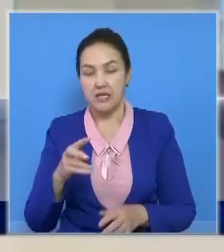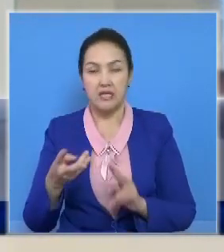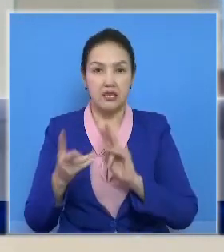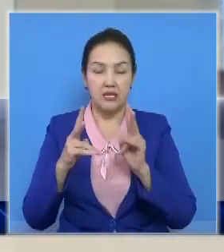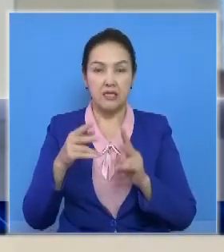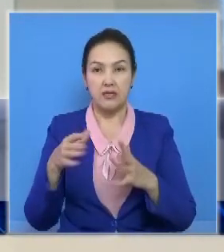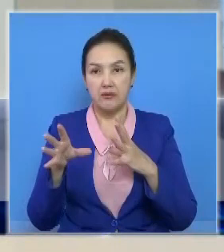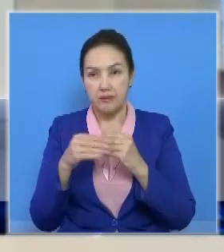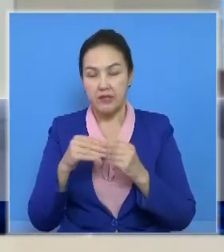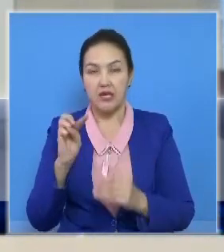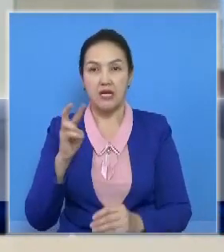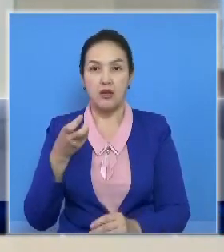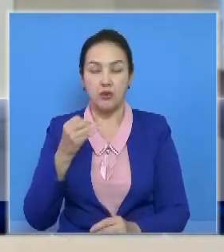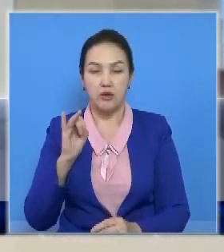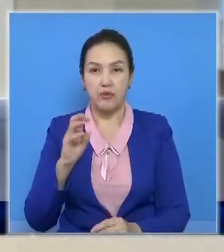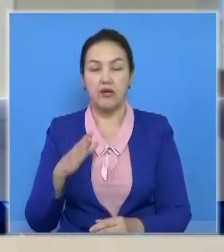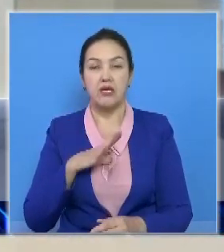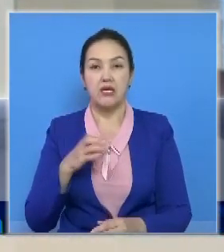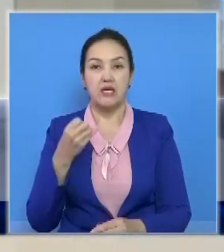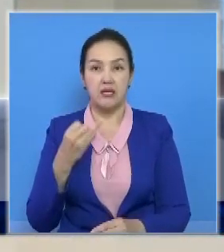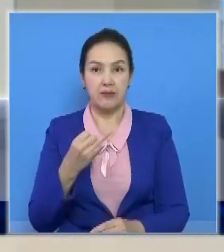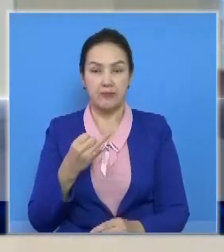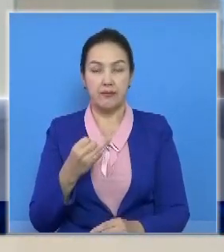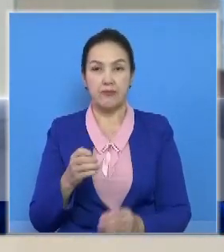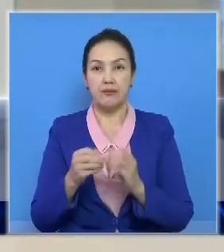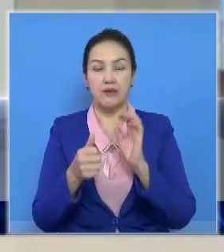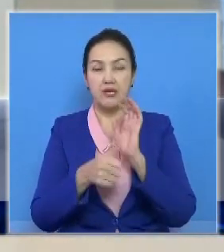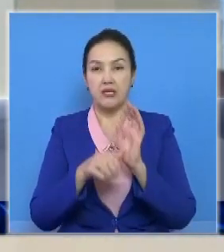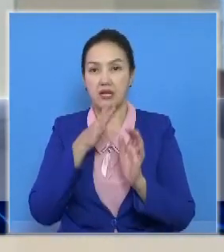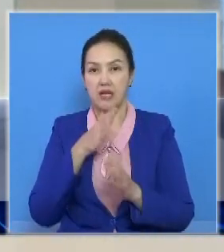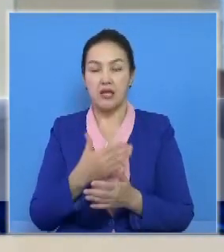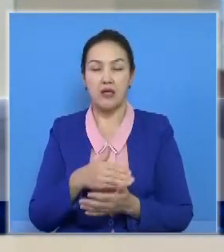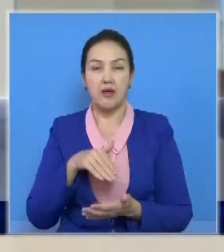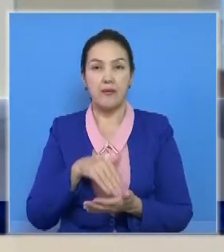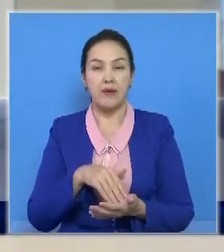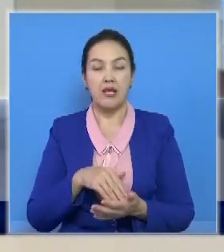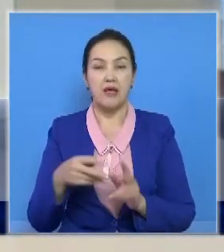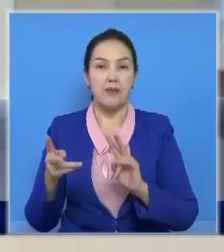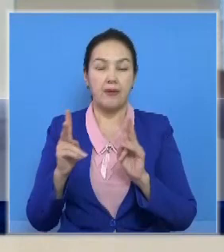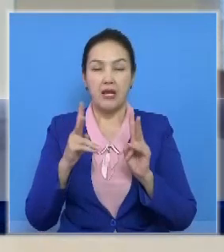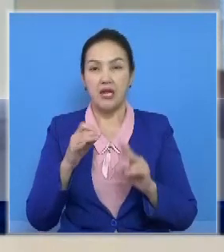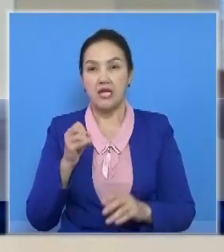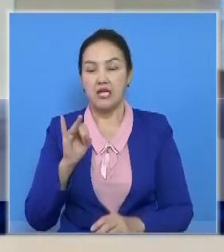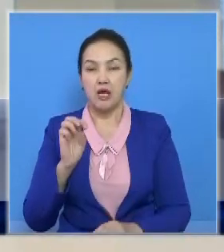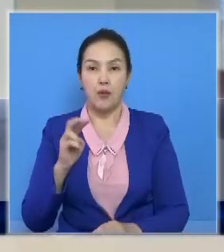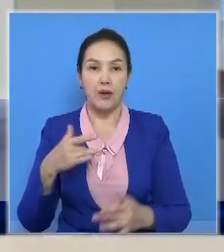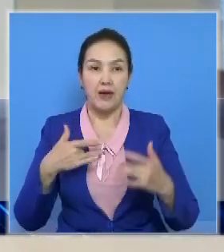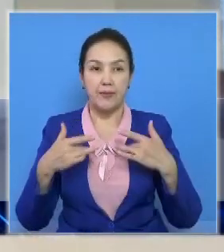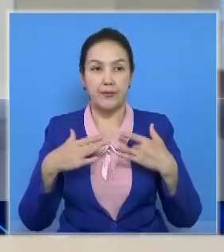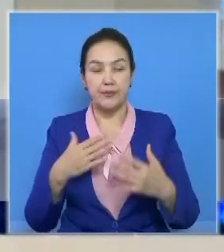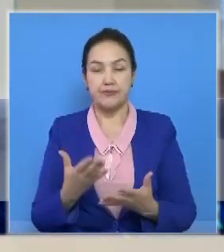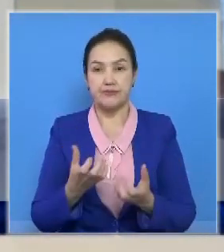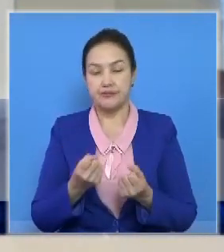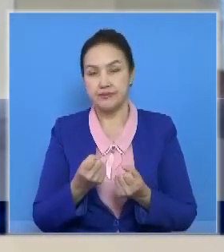самой Галиной Улановой. И в 16 лет она уже стала прима-балерина оперного театра. Получала,